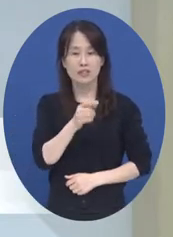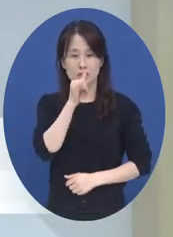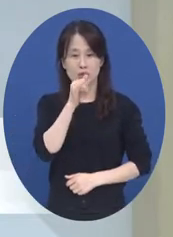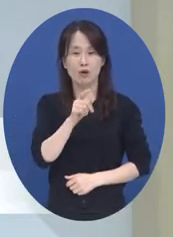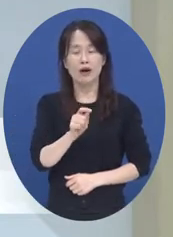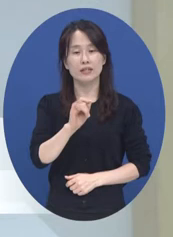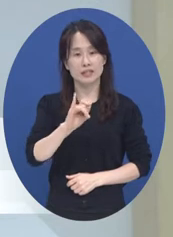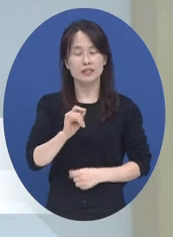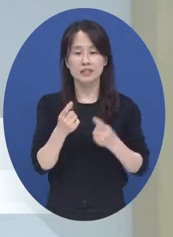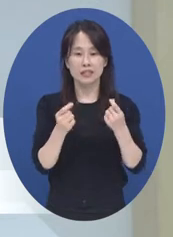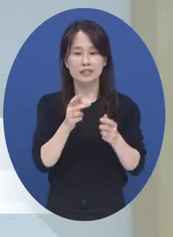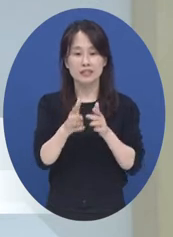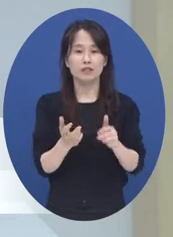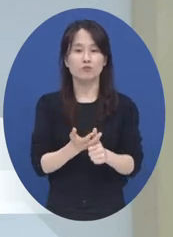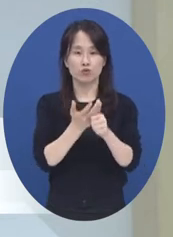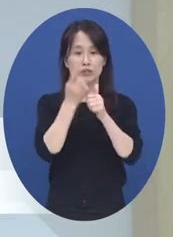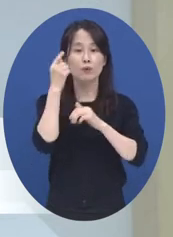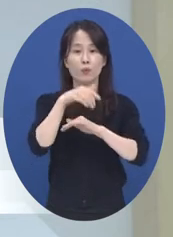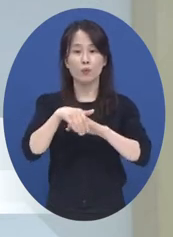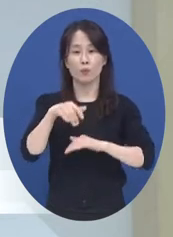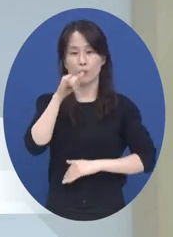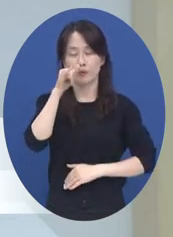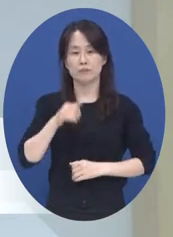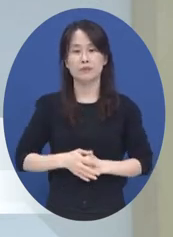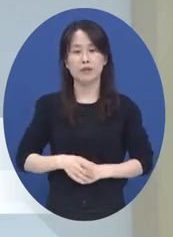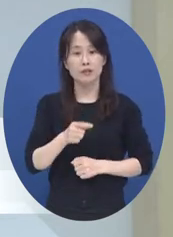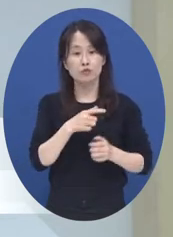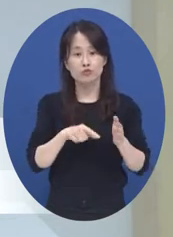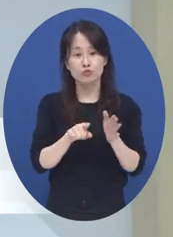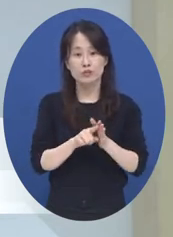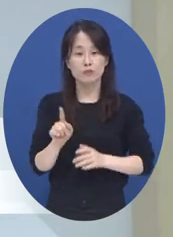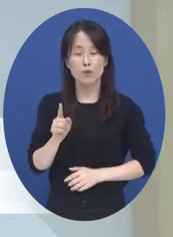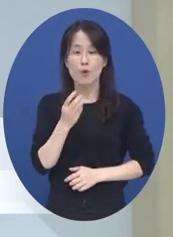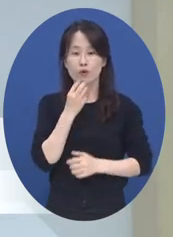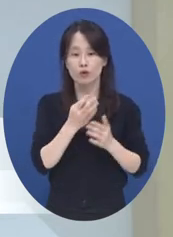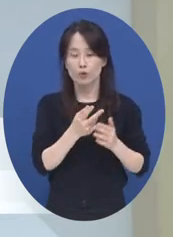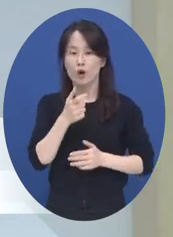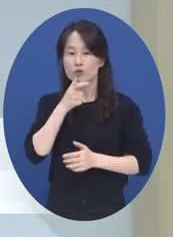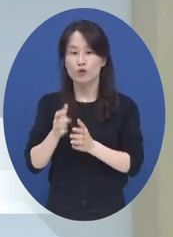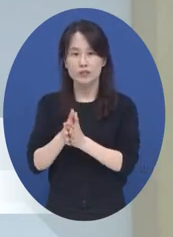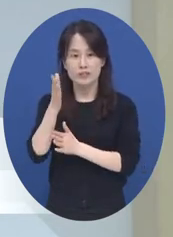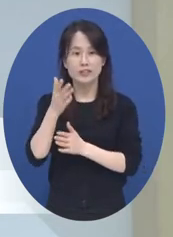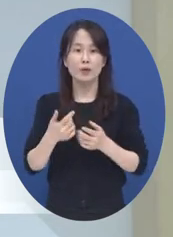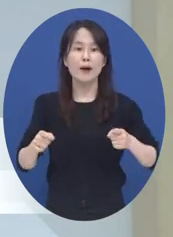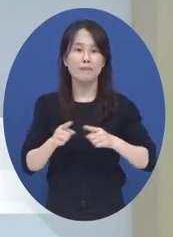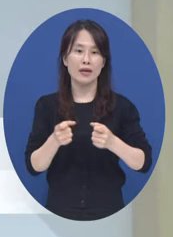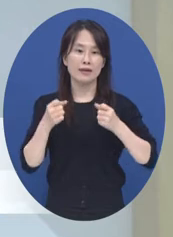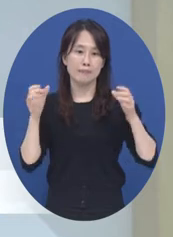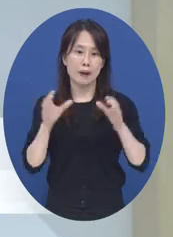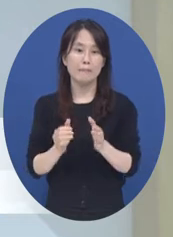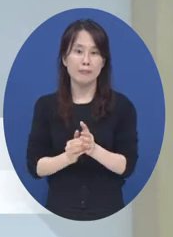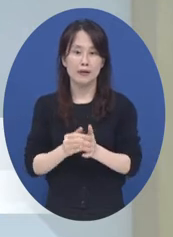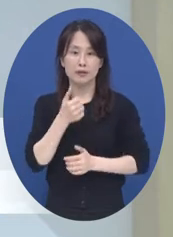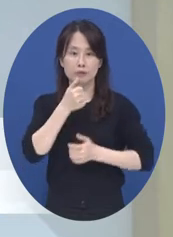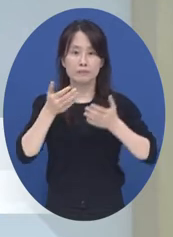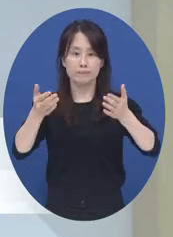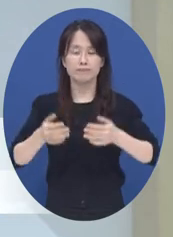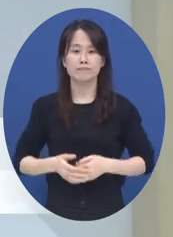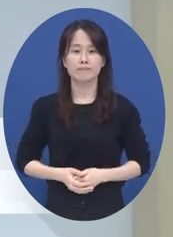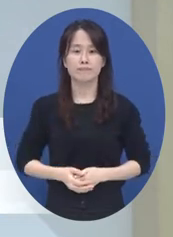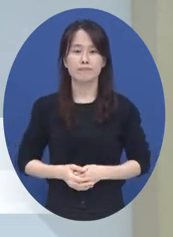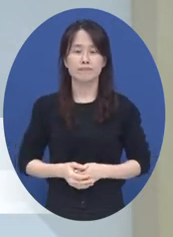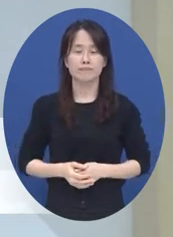재생에너지 같은 고부가 가치 전략 산업을 육성하기로 했습니다. 이를 위해 경기도와 수원시가 손을 잡았습니다. 최창순